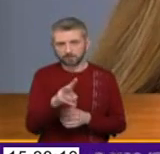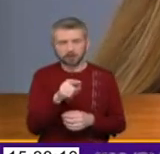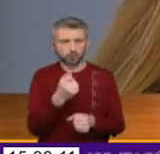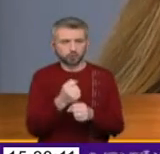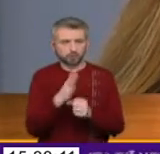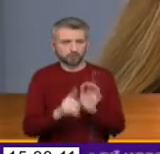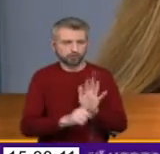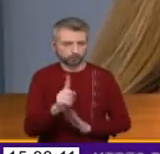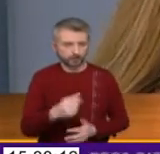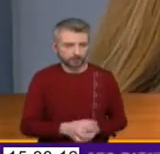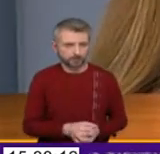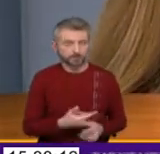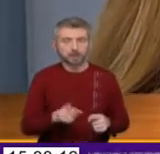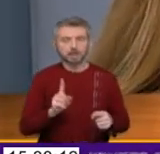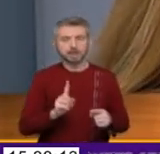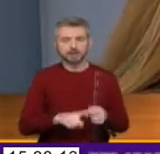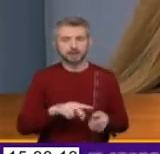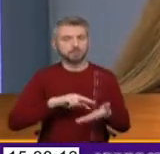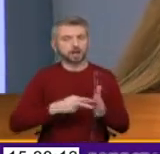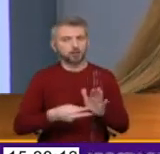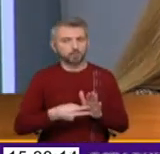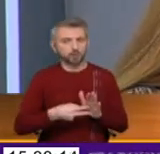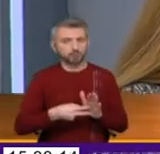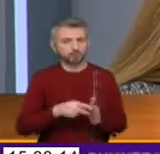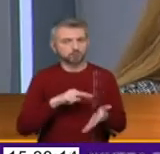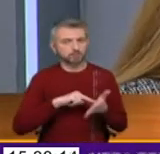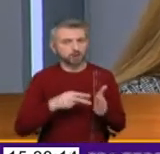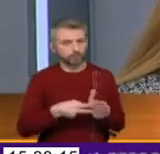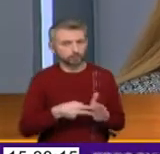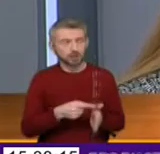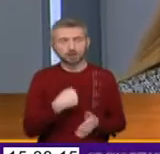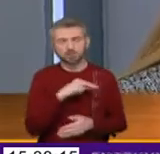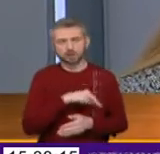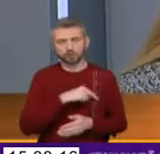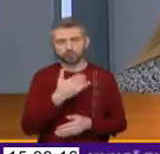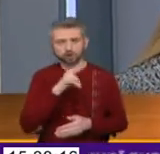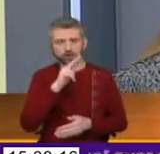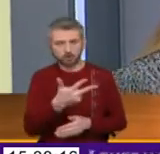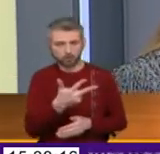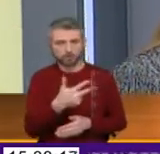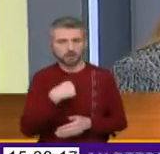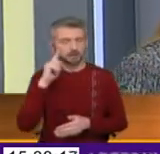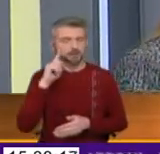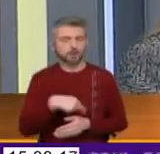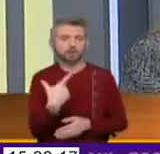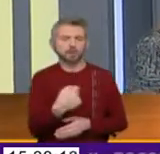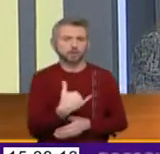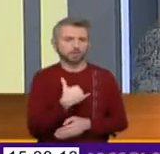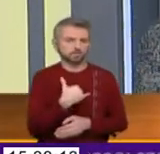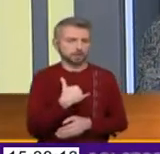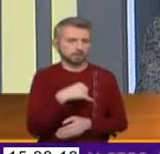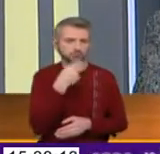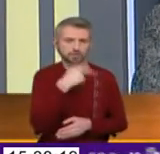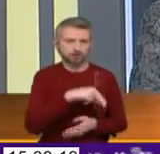роботи почнуться. Це, планово. Так, тобто це, я працюю вже третій рік, так, я вже знаю, де в мене там